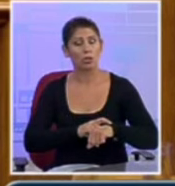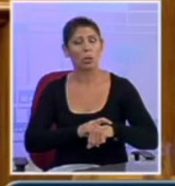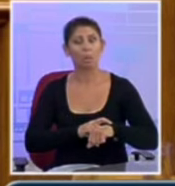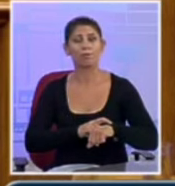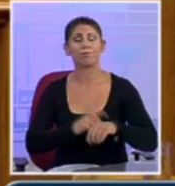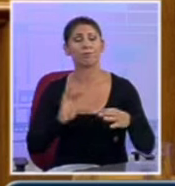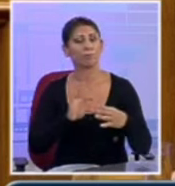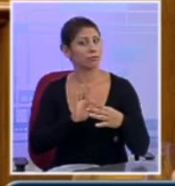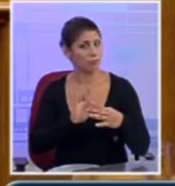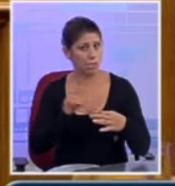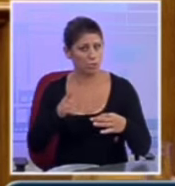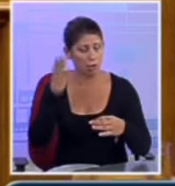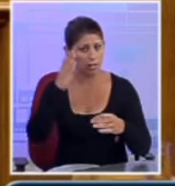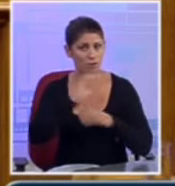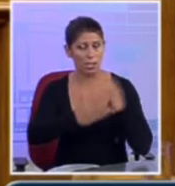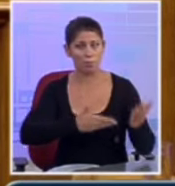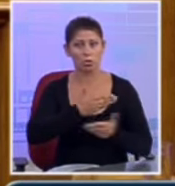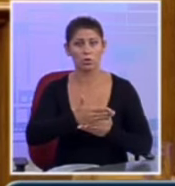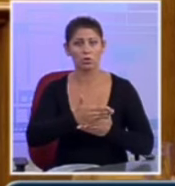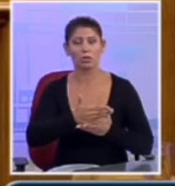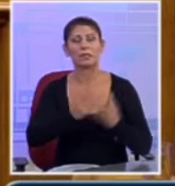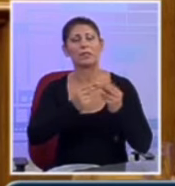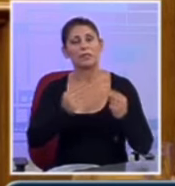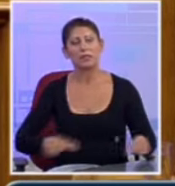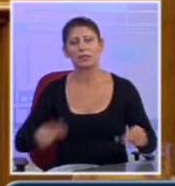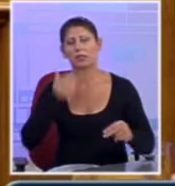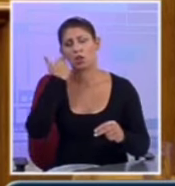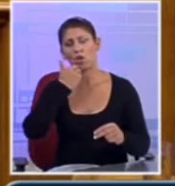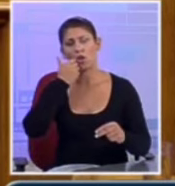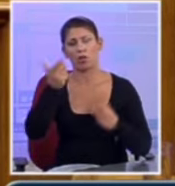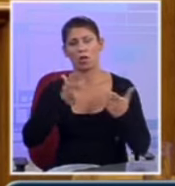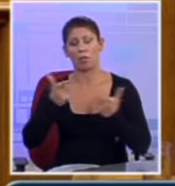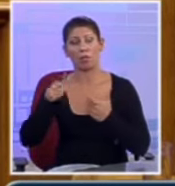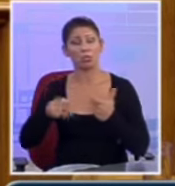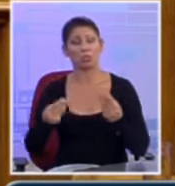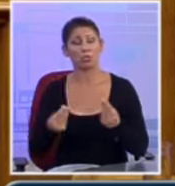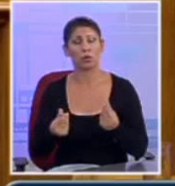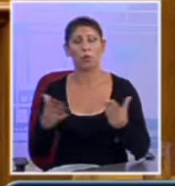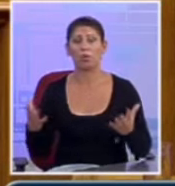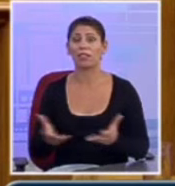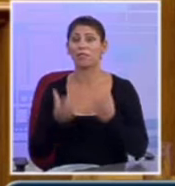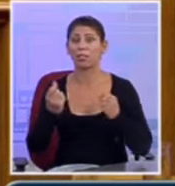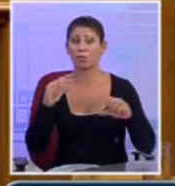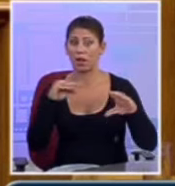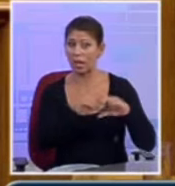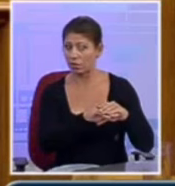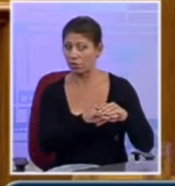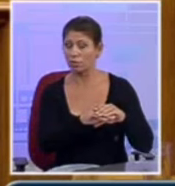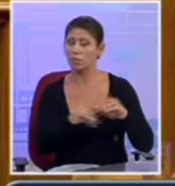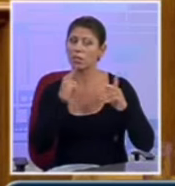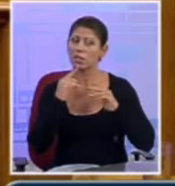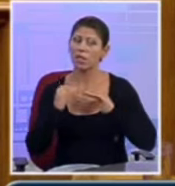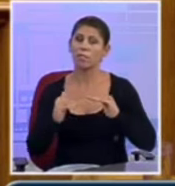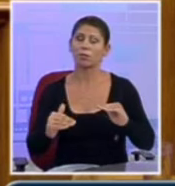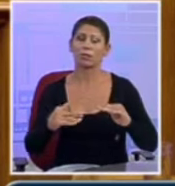με ταυτόχρονο συνδυασμό λύσης των κόκκινων δανείων. Έτσι διασφαλίζουμε τις καταθέσεις και σταθεροποιούμε